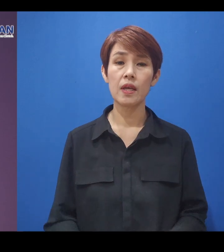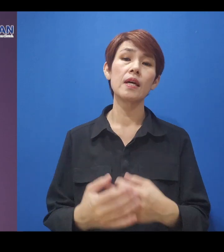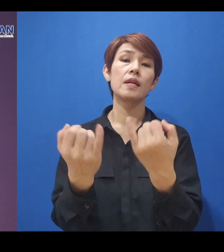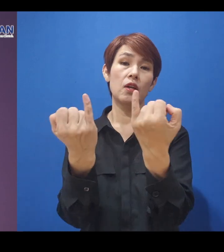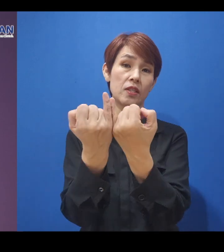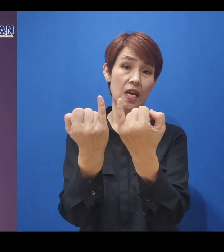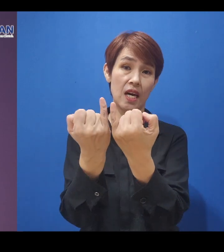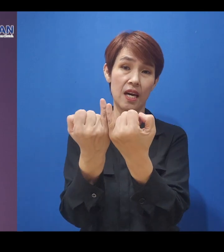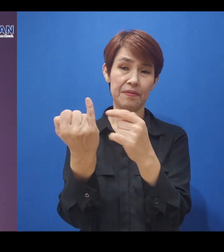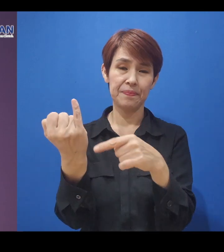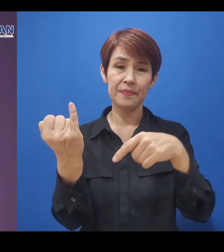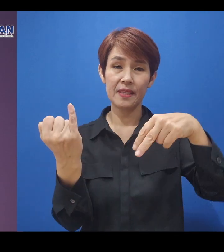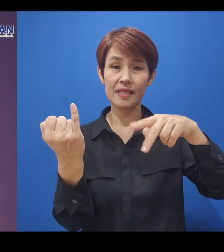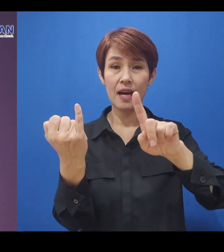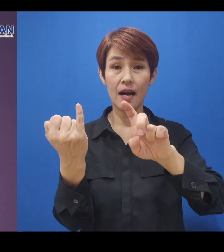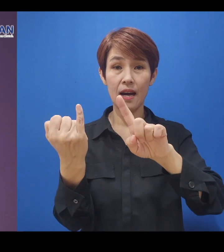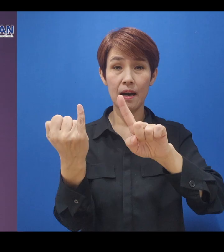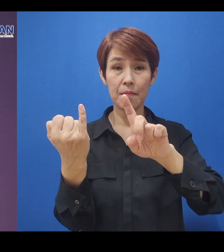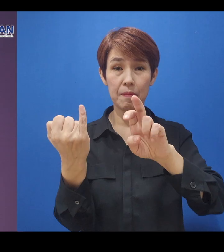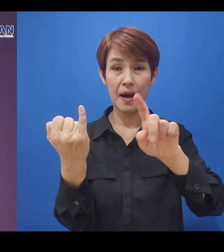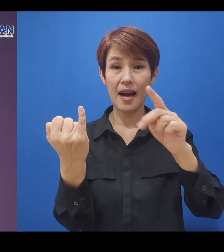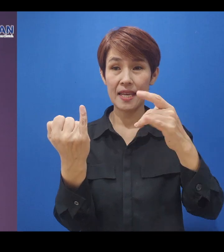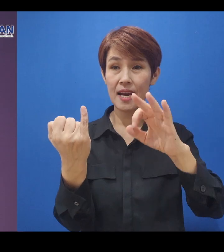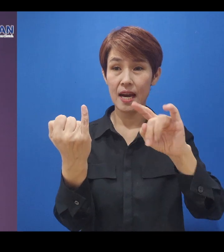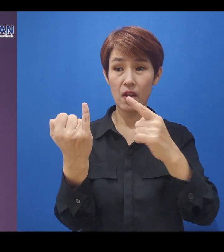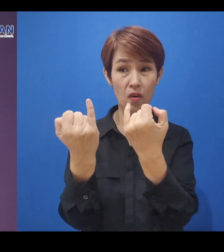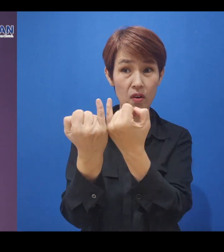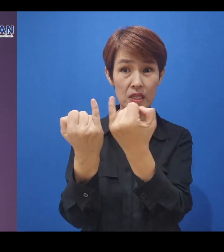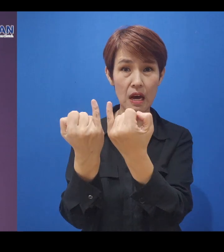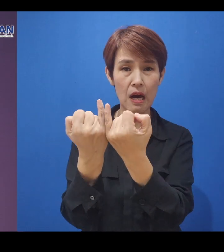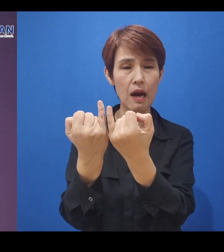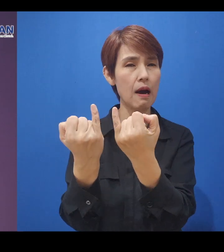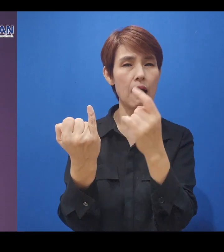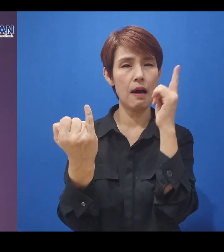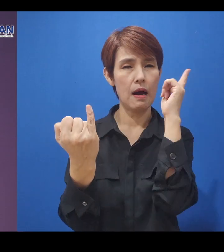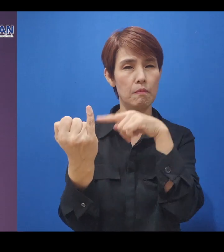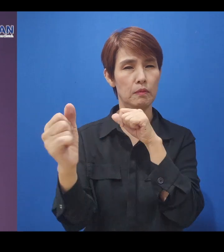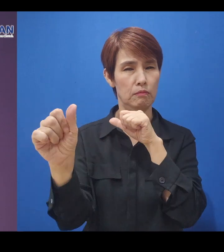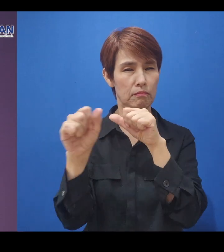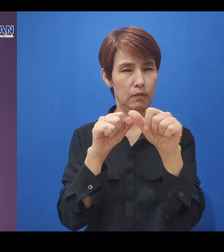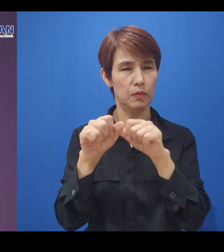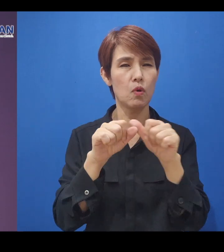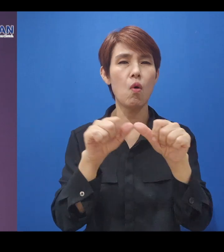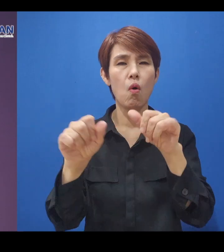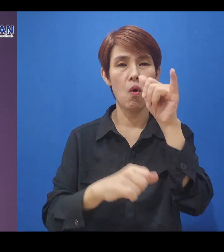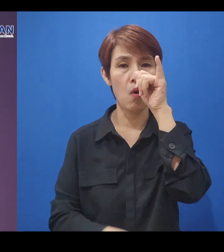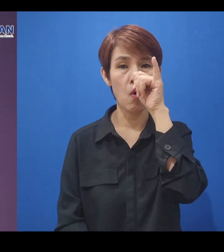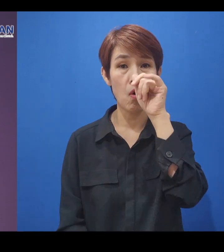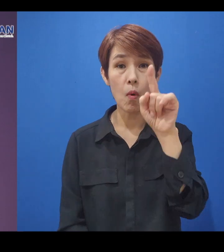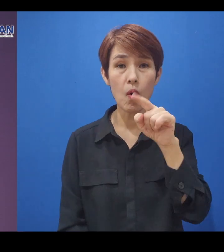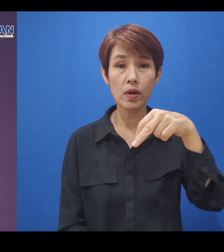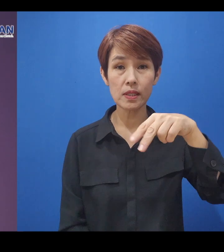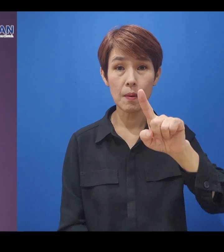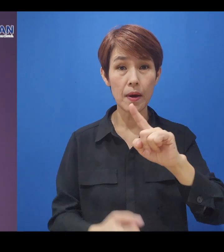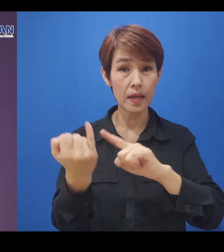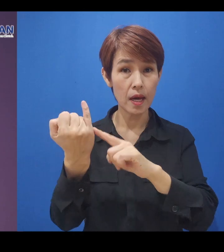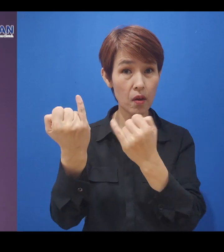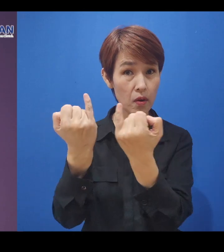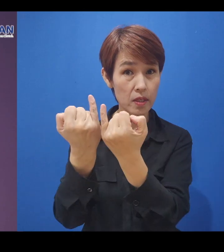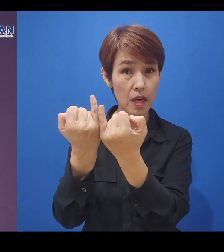대해서, 사마리아 여자들에 대해서는 더 좋지 않은 소문, 편견이 있었습니다. 사마리아